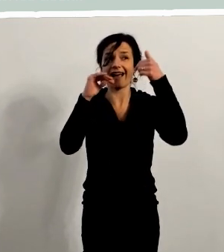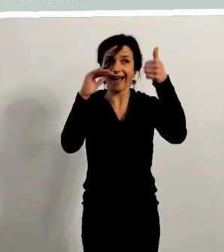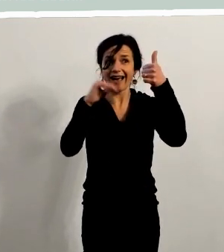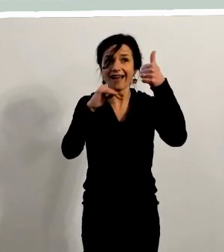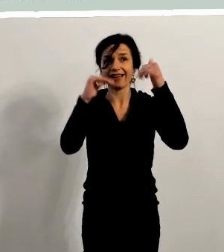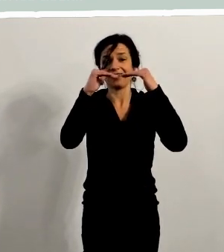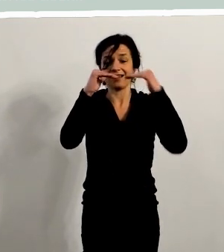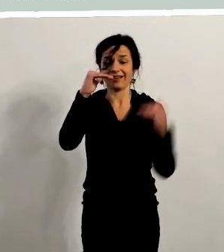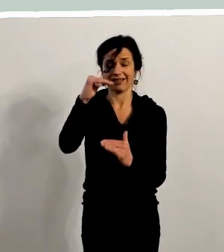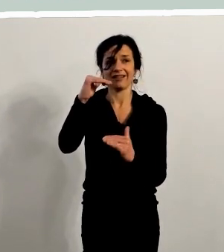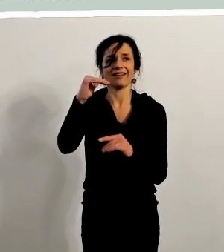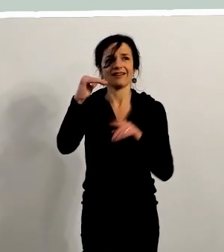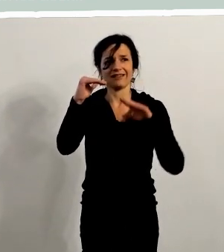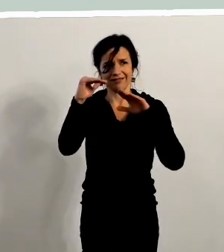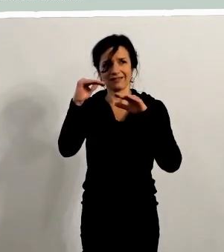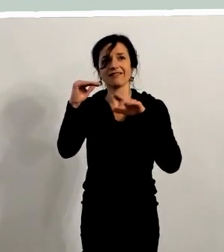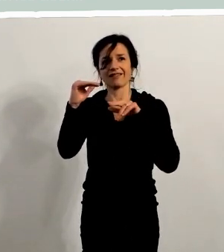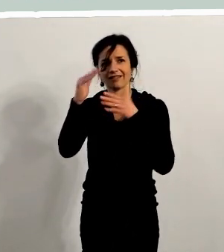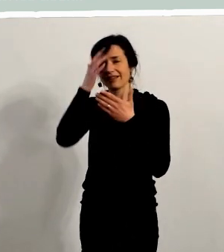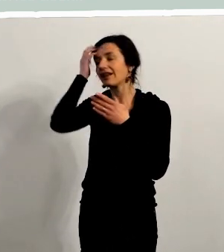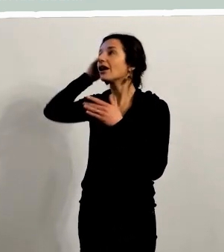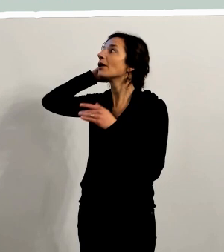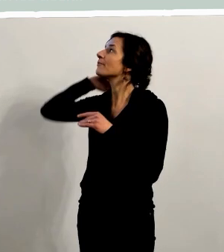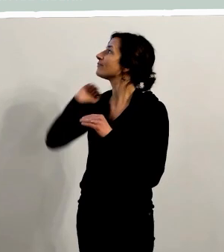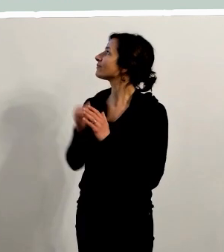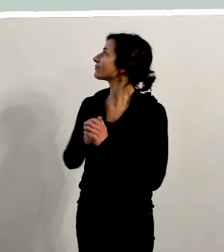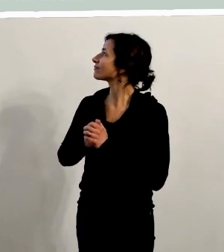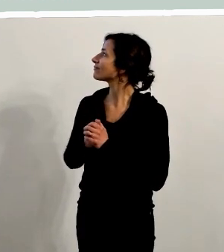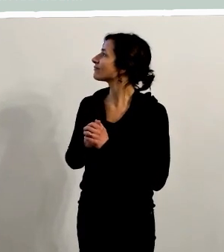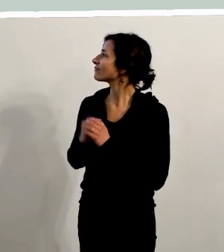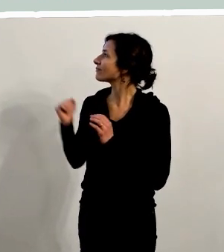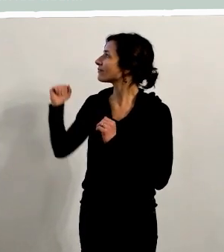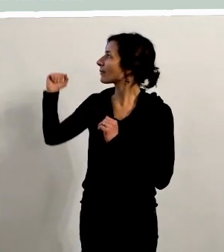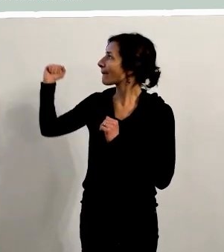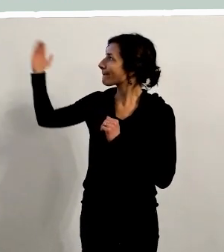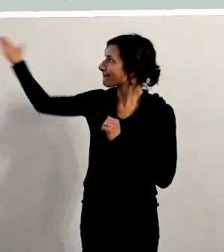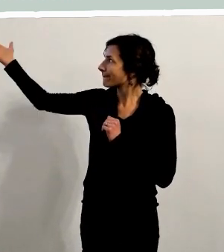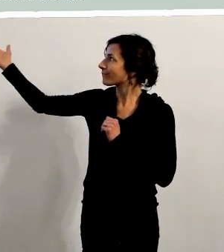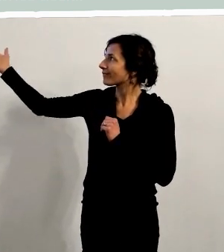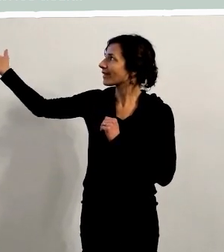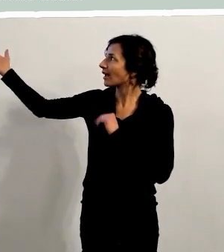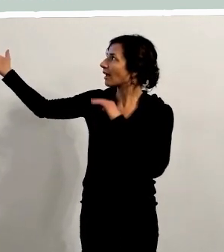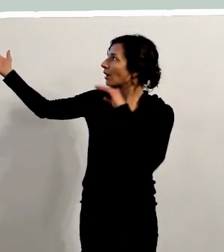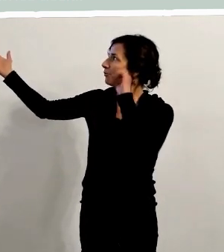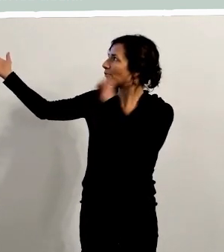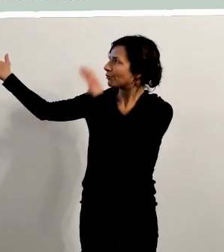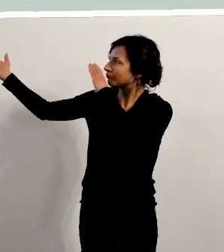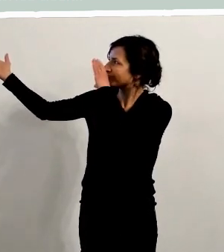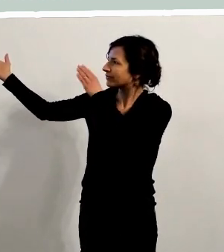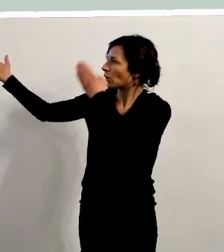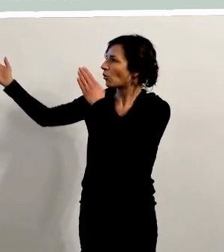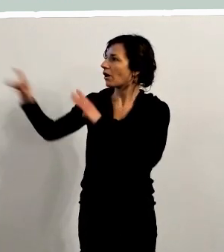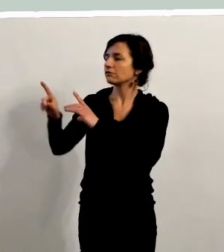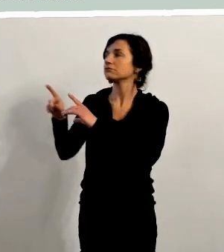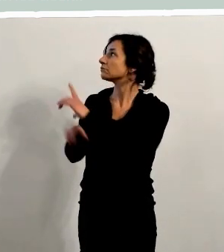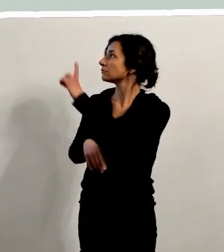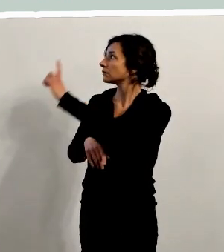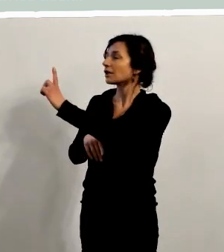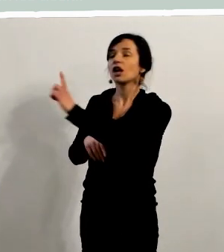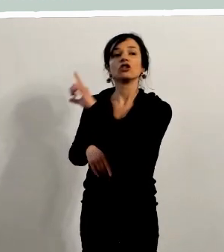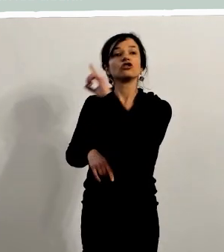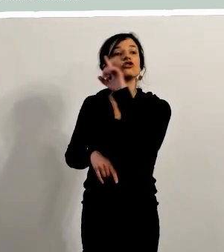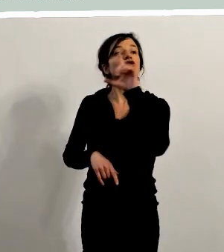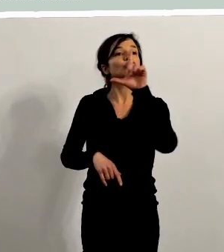aussi intéressant de regarder sur cette figure. Vous voyez, il y a toujours ce seuil de 2,1